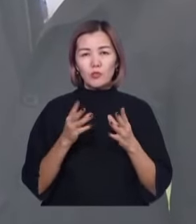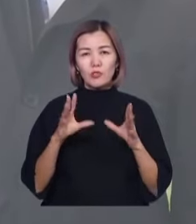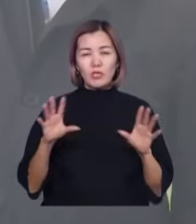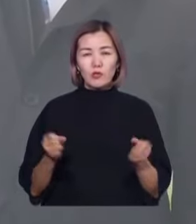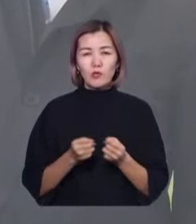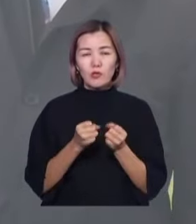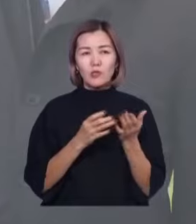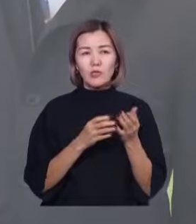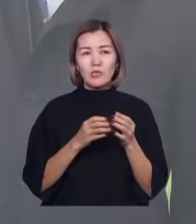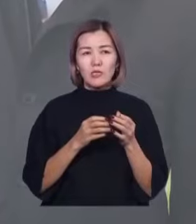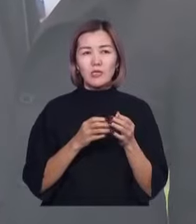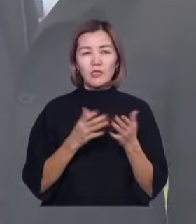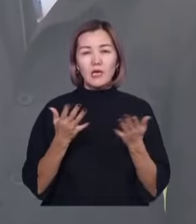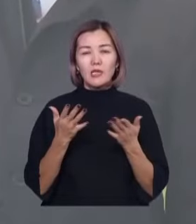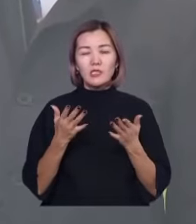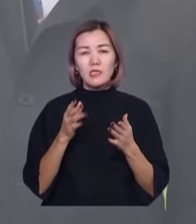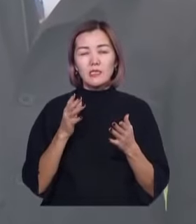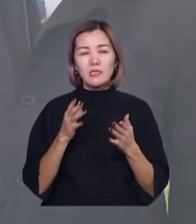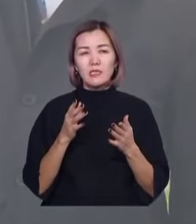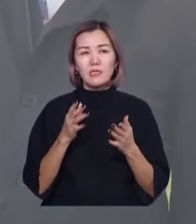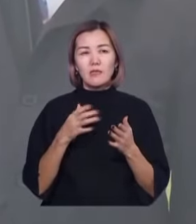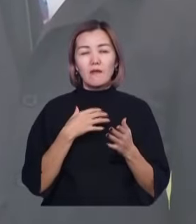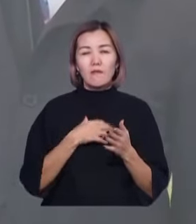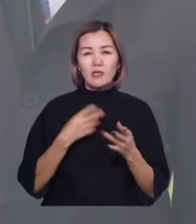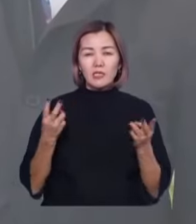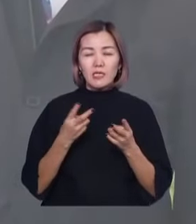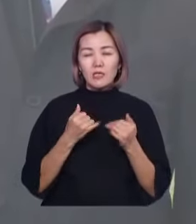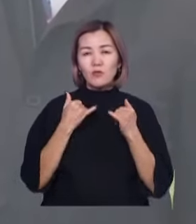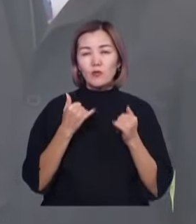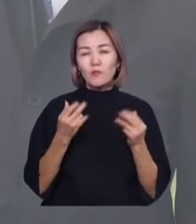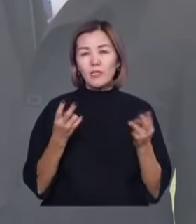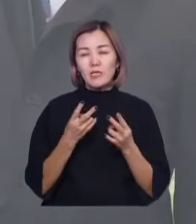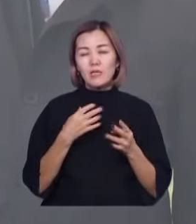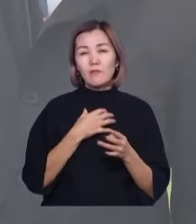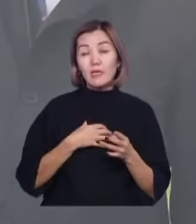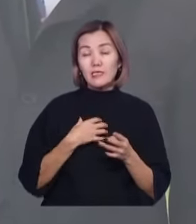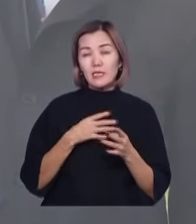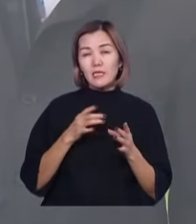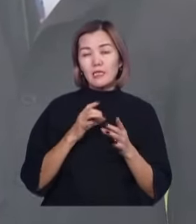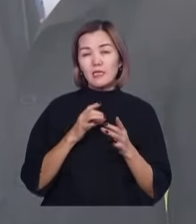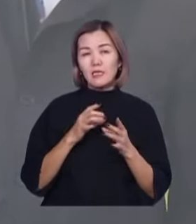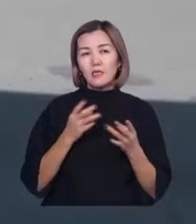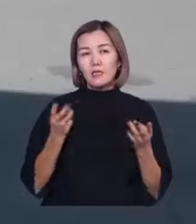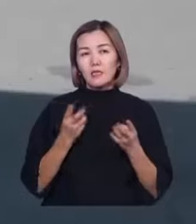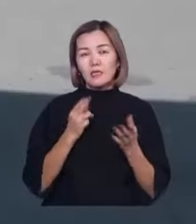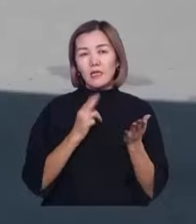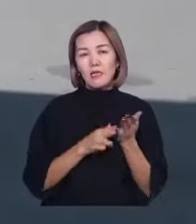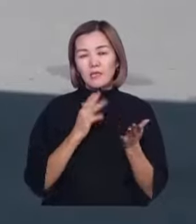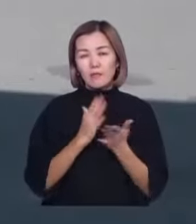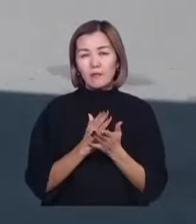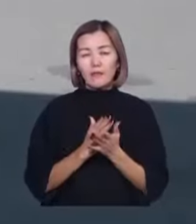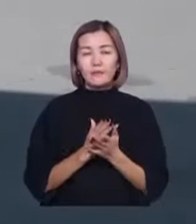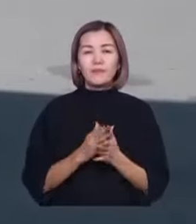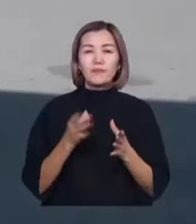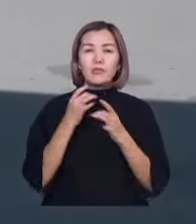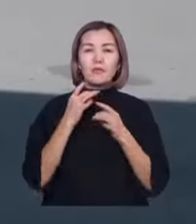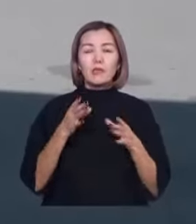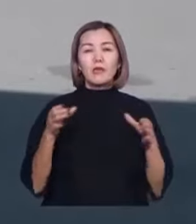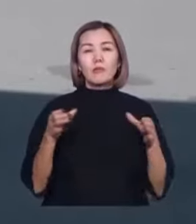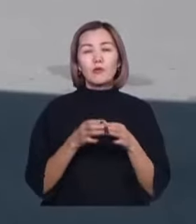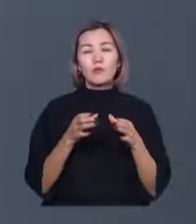құтқарушы мамандығының қаншалықты сұранысқа ие, құрметті әрі маңызды екенін көрсетіп отыр. Мерекелік кеште бір топ азамат